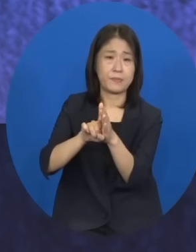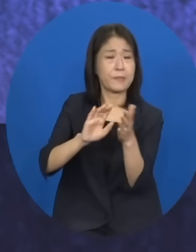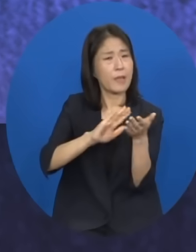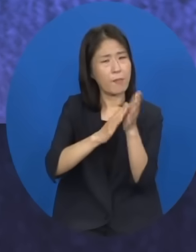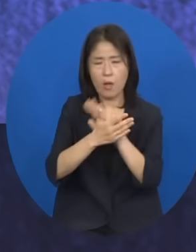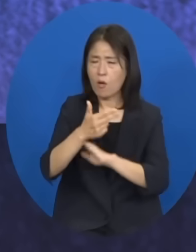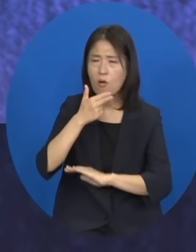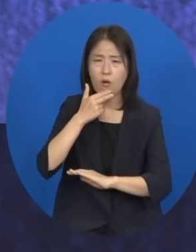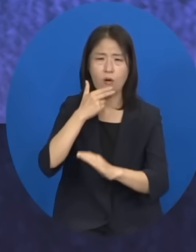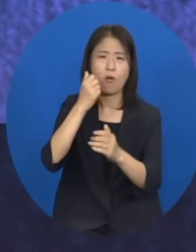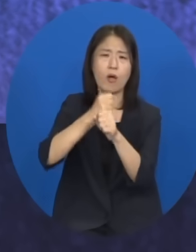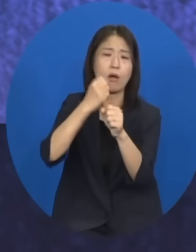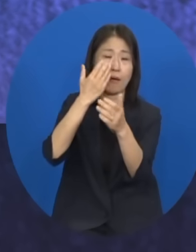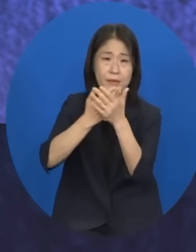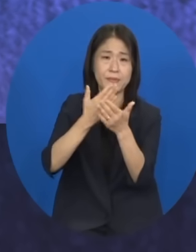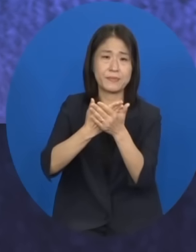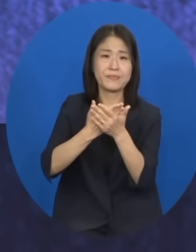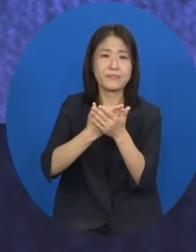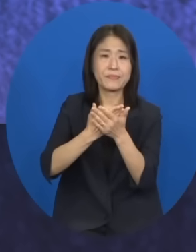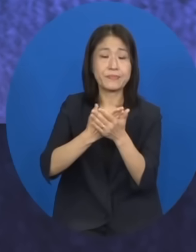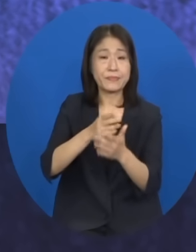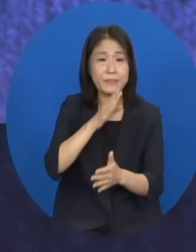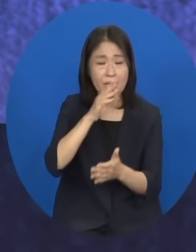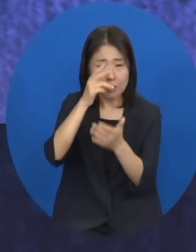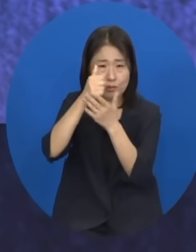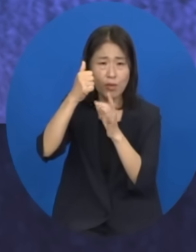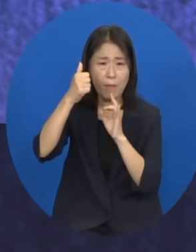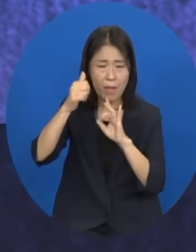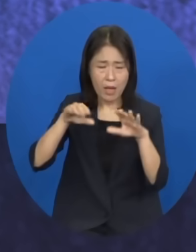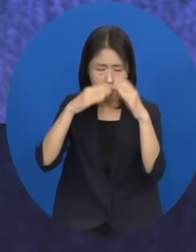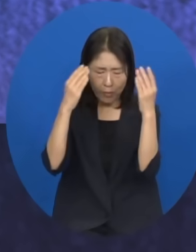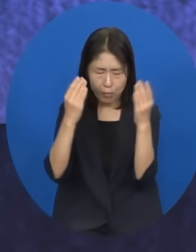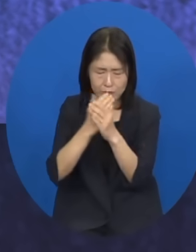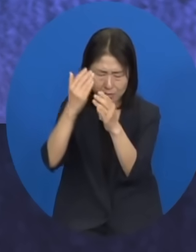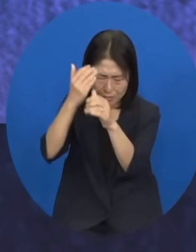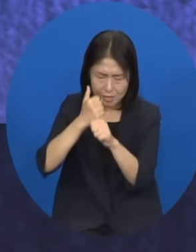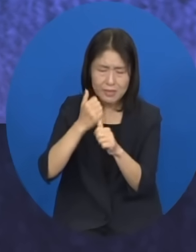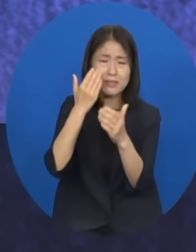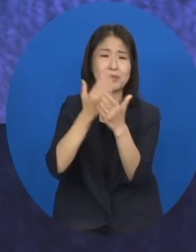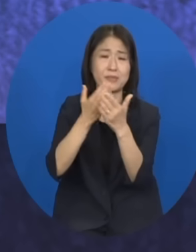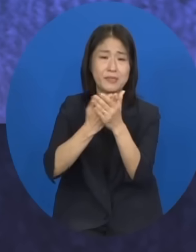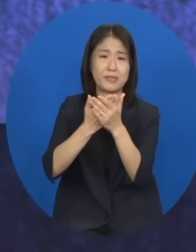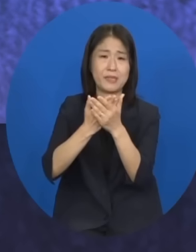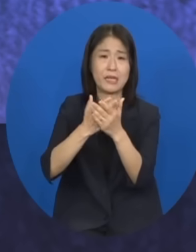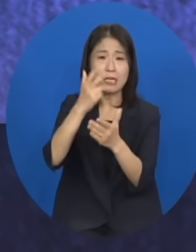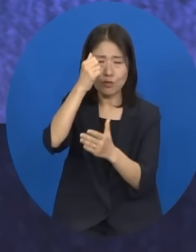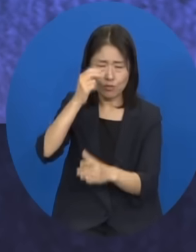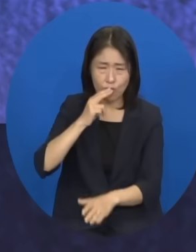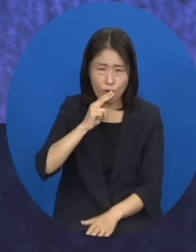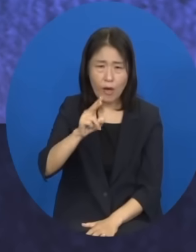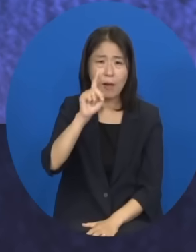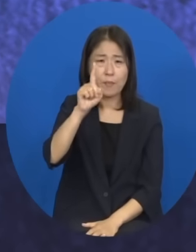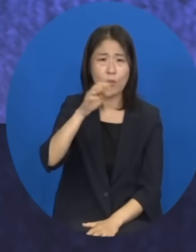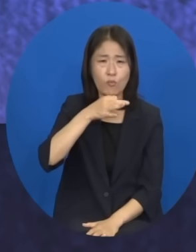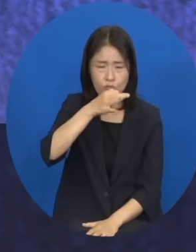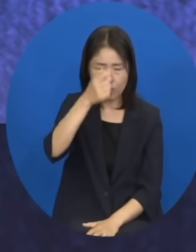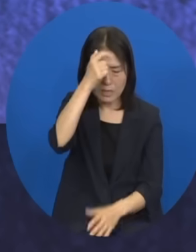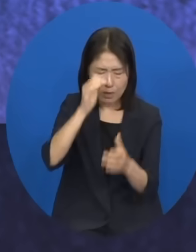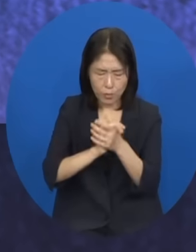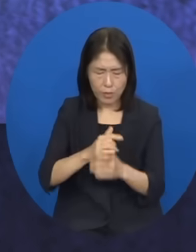변하지 않게 해주옵소서. 정말 주님만을 온전히 붙잡게 해주옵소서. 우리 주여 한번 부르짖고